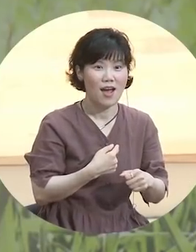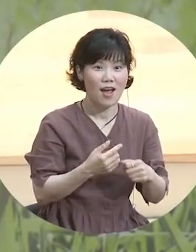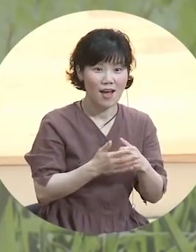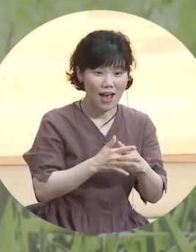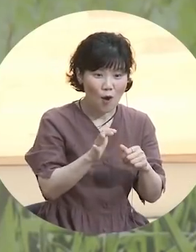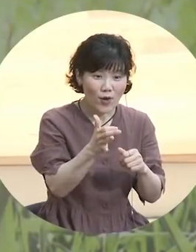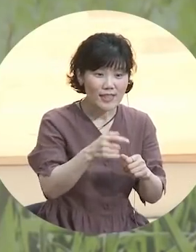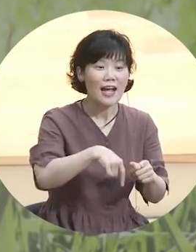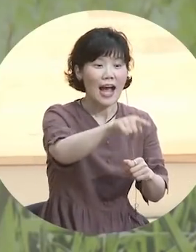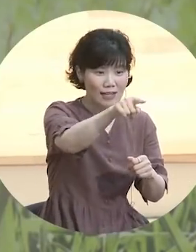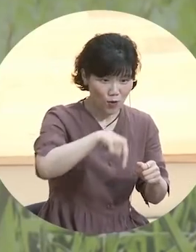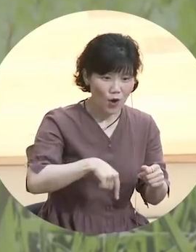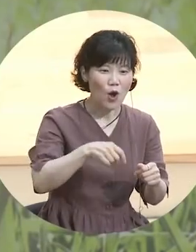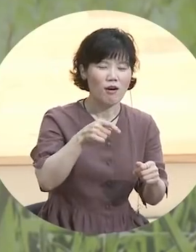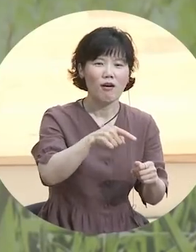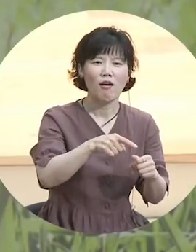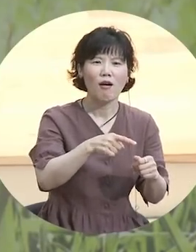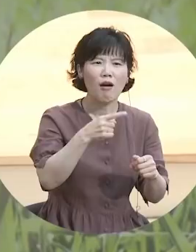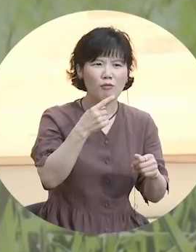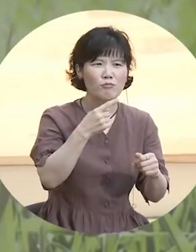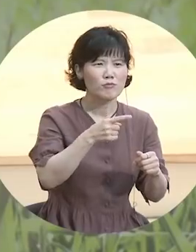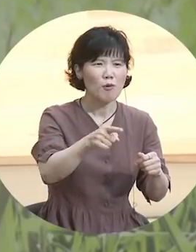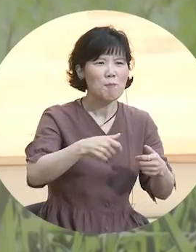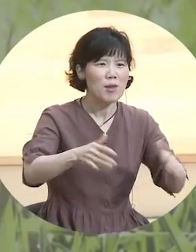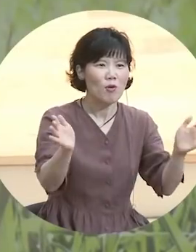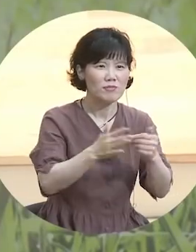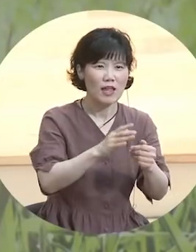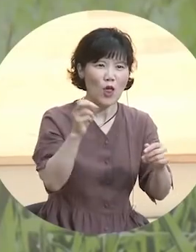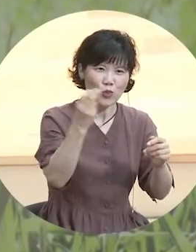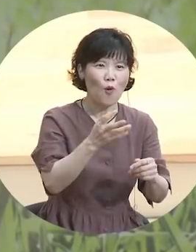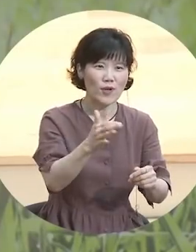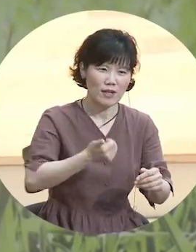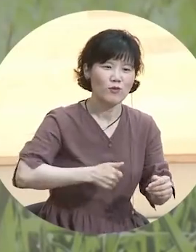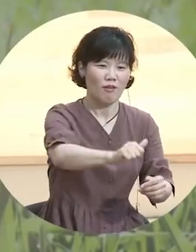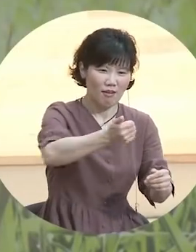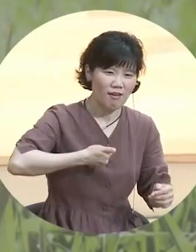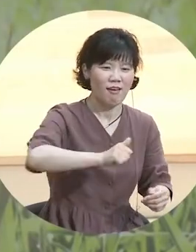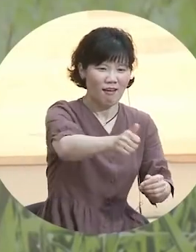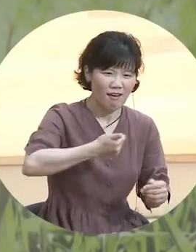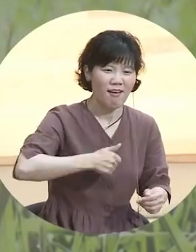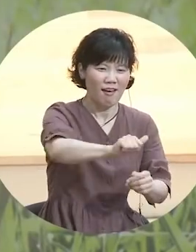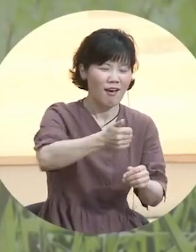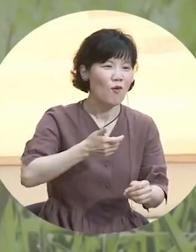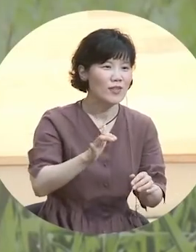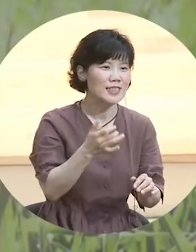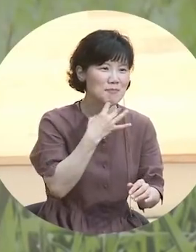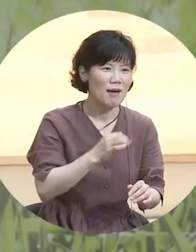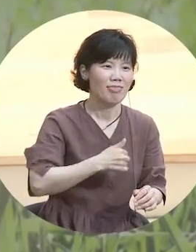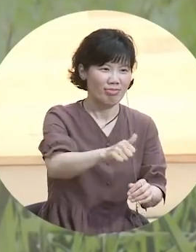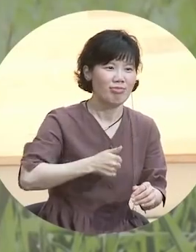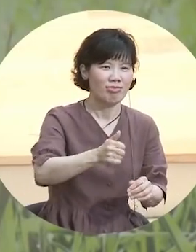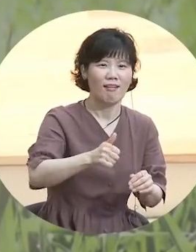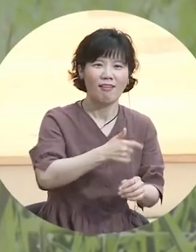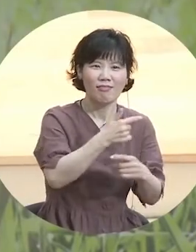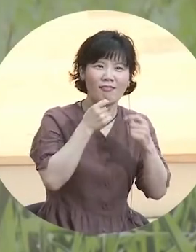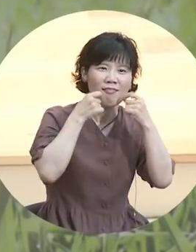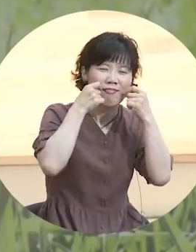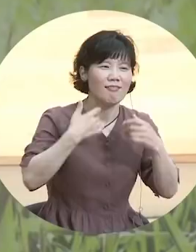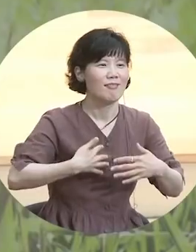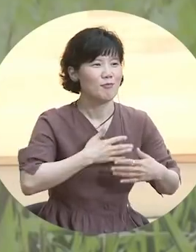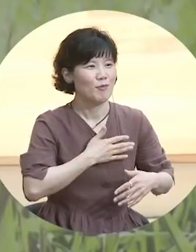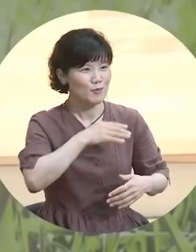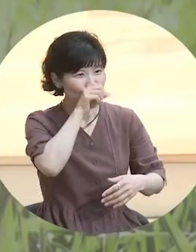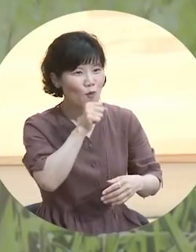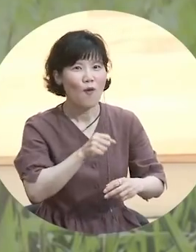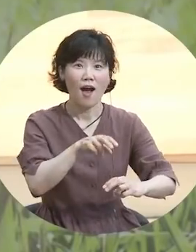볼일 보고 나왔는데 다시 들어갈 필요도 없는데 화장실을 들어갔다 나왔다 들어놨다 변기 뚜껑을 열었다 나왔다 막 너무 좋아하는 거예요. 와,